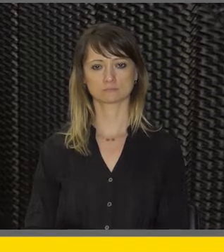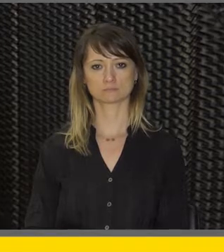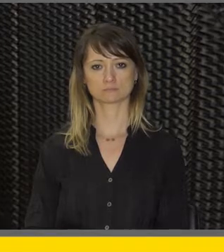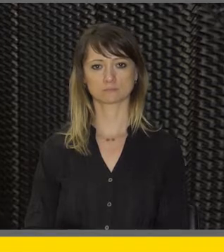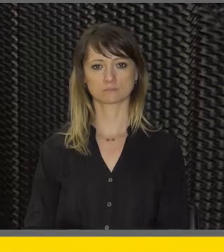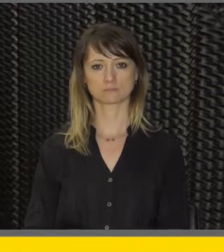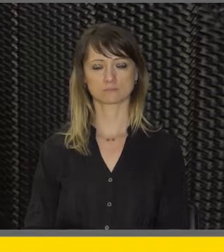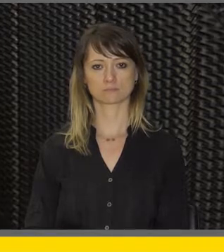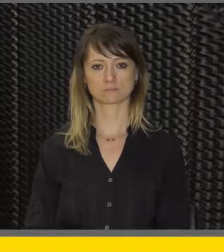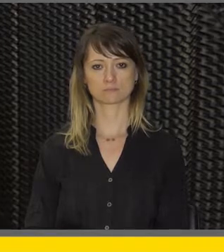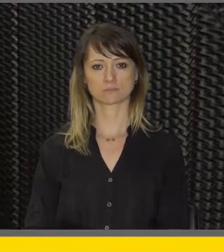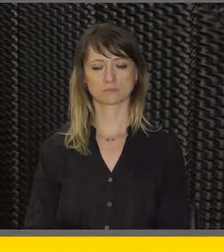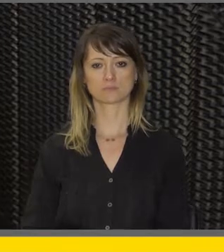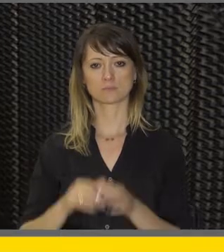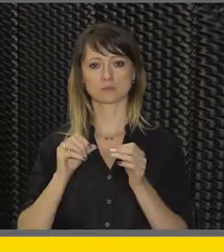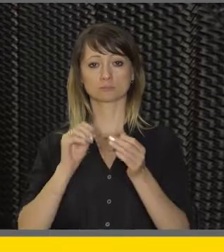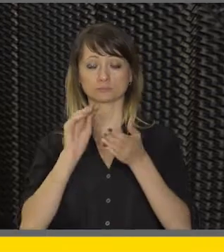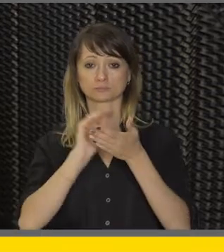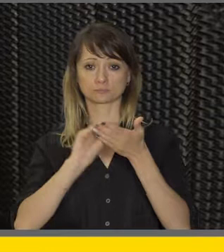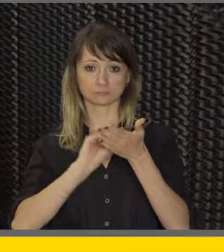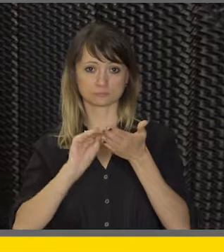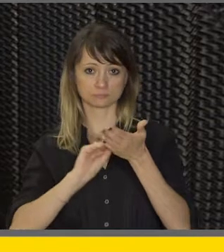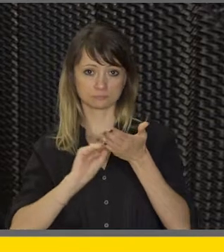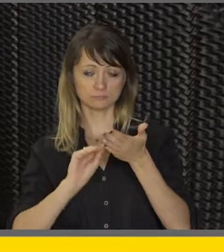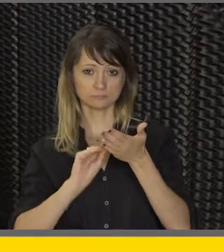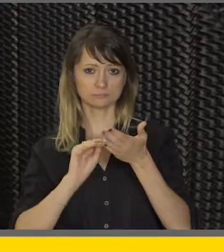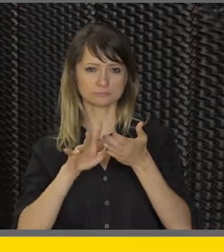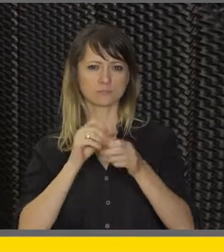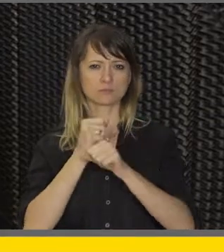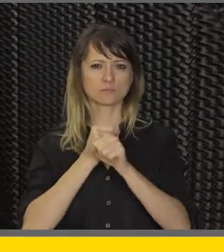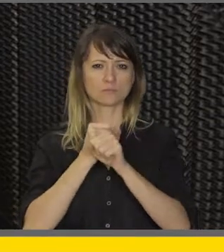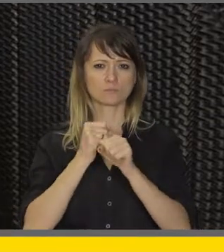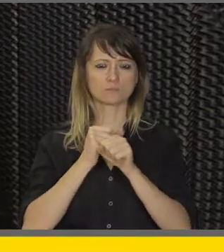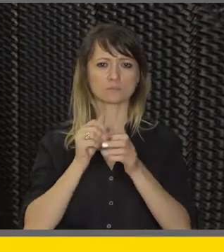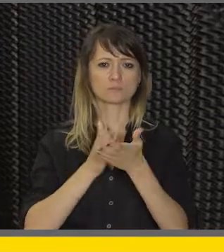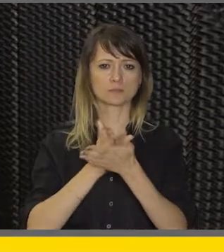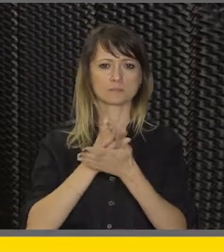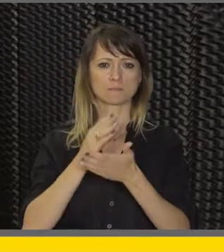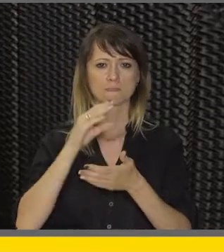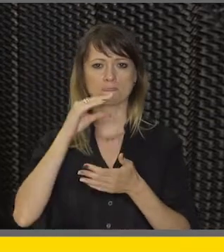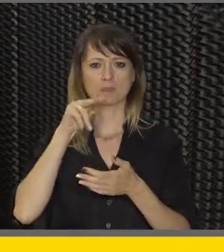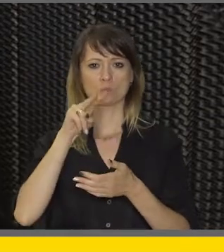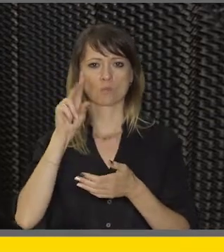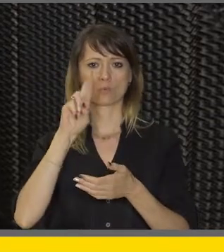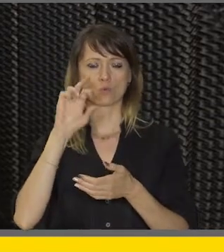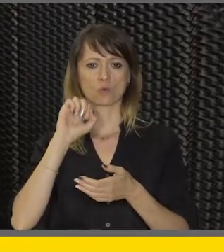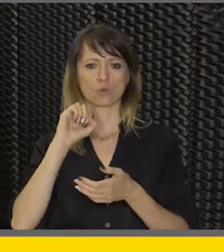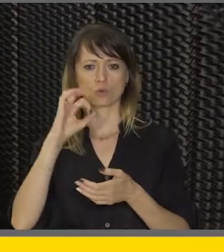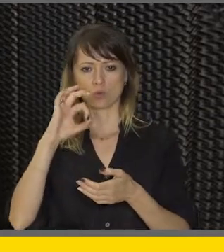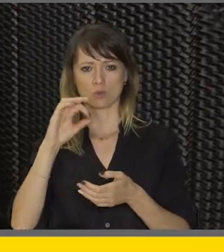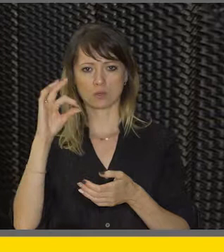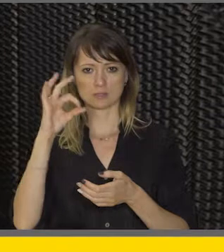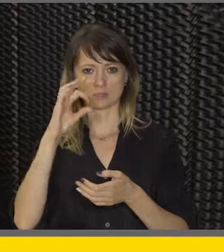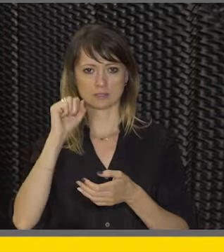sięgnęliśmy tutaj do opisu, który został wypracowany przez Eurostat na podstawie analiz różnych